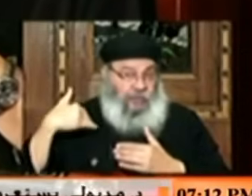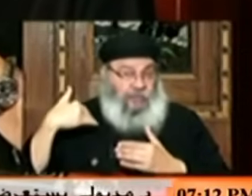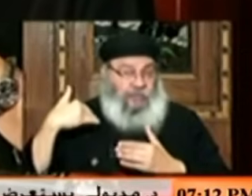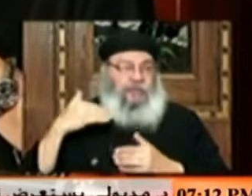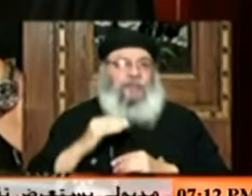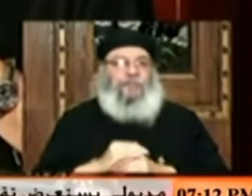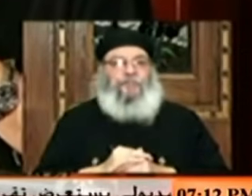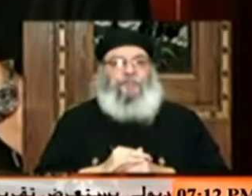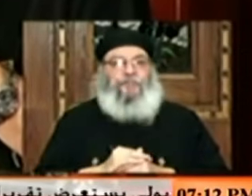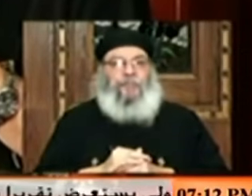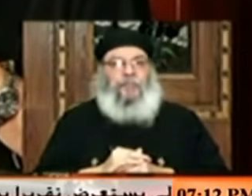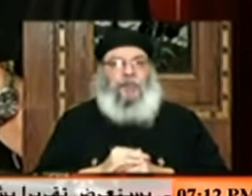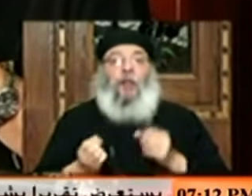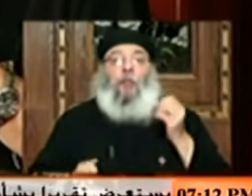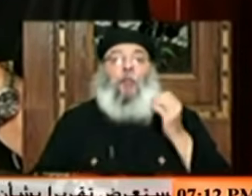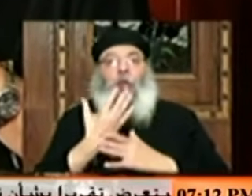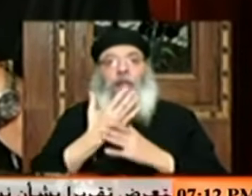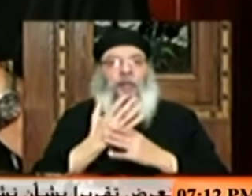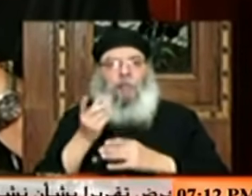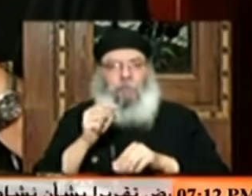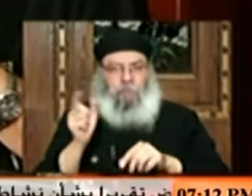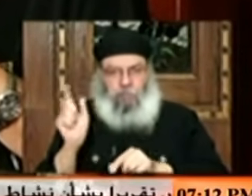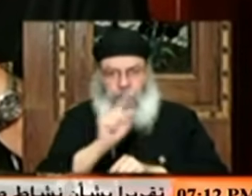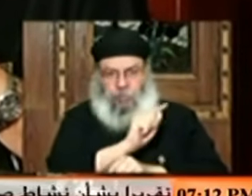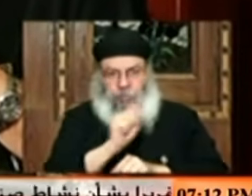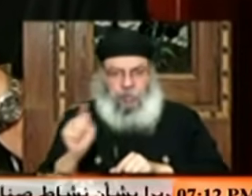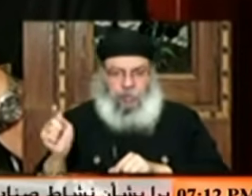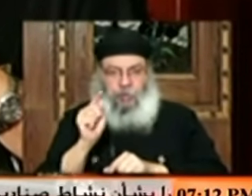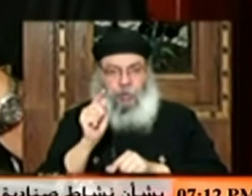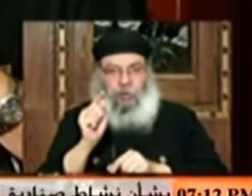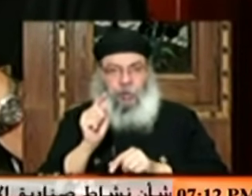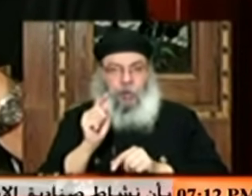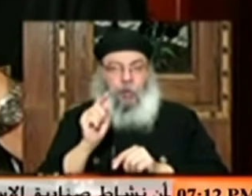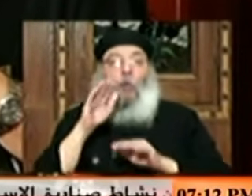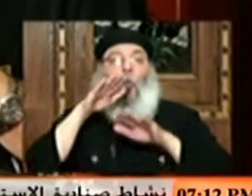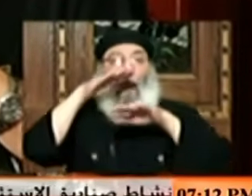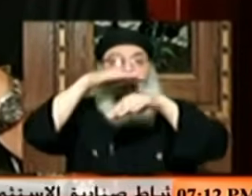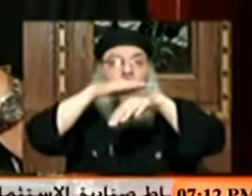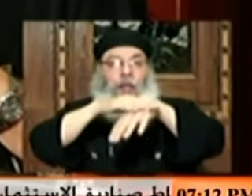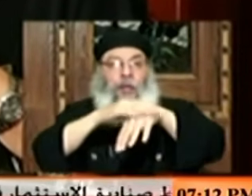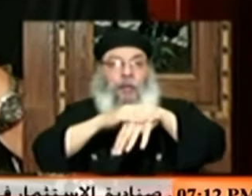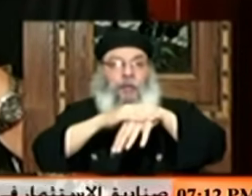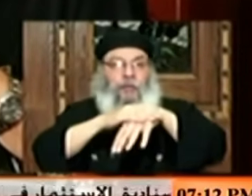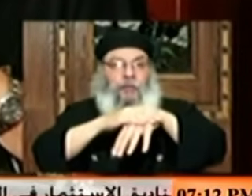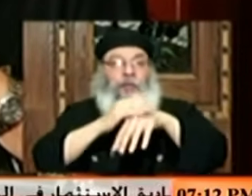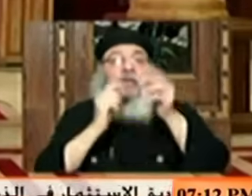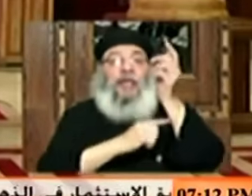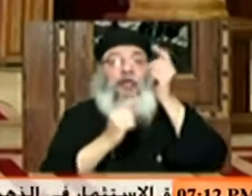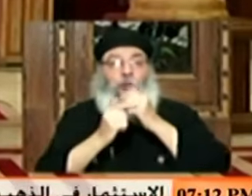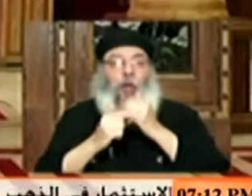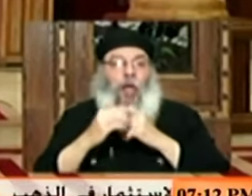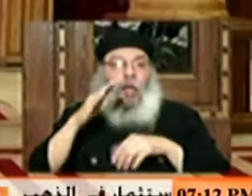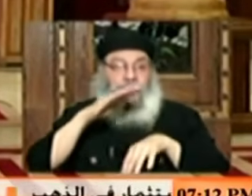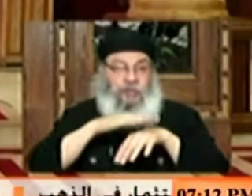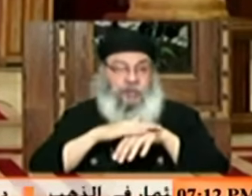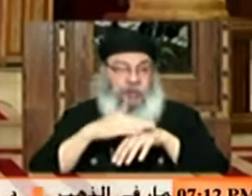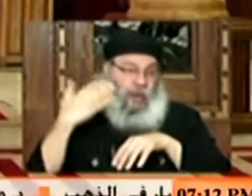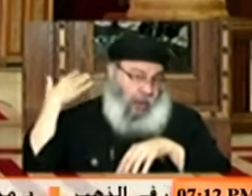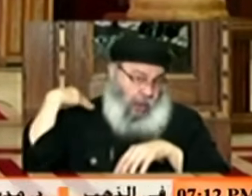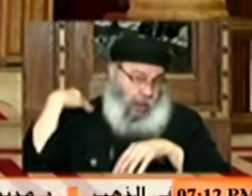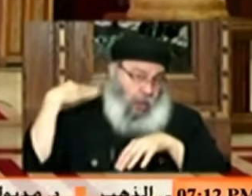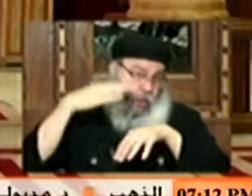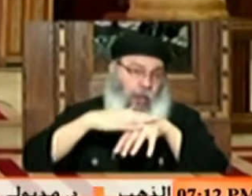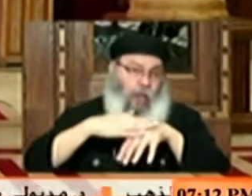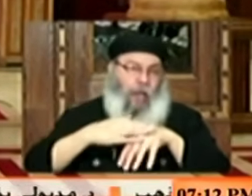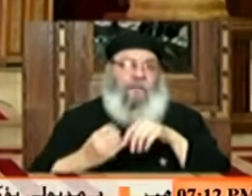المعجزه تمت في سطر يقول كده وضع عليه يديه عليها يديه ففي